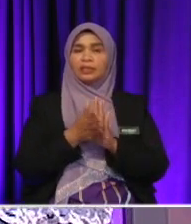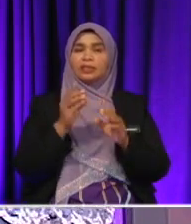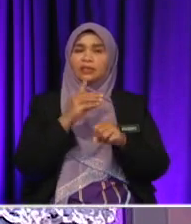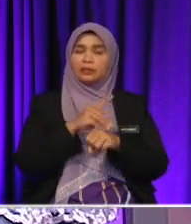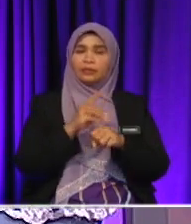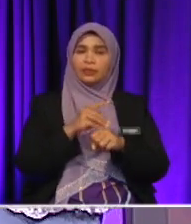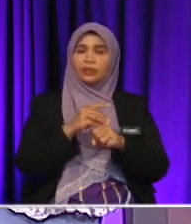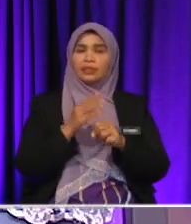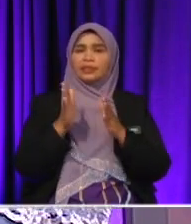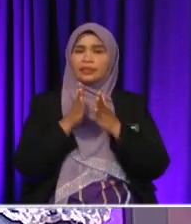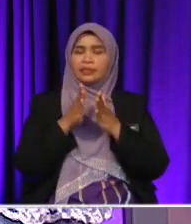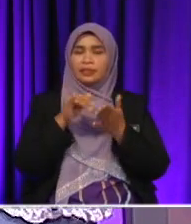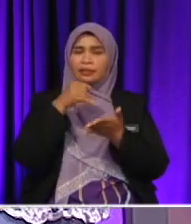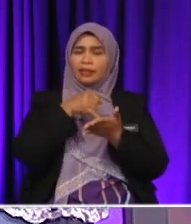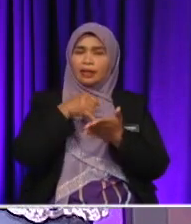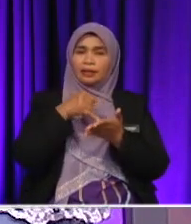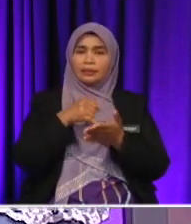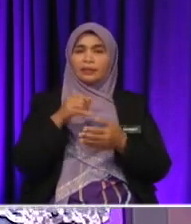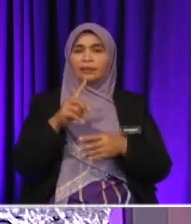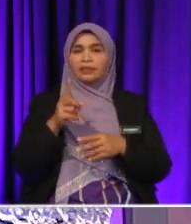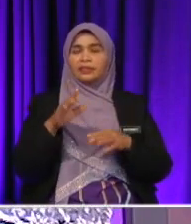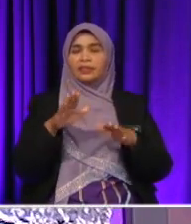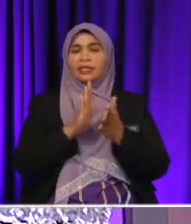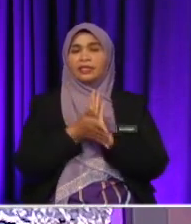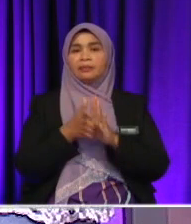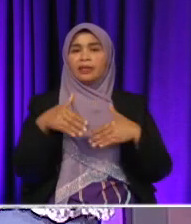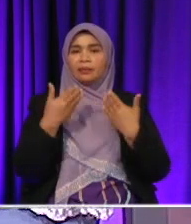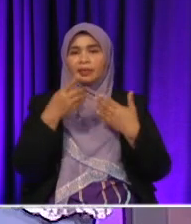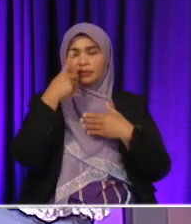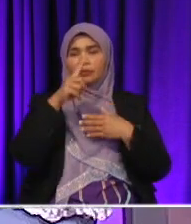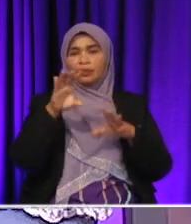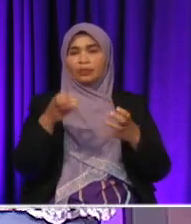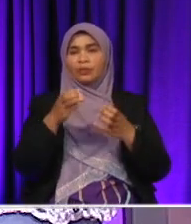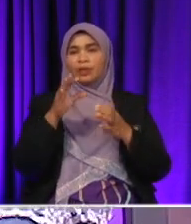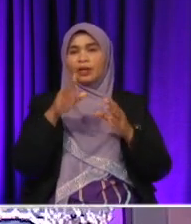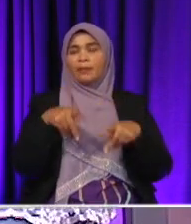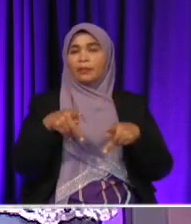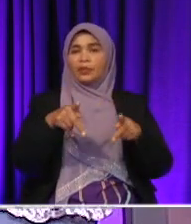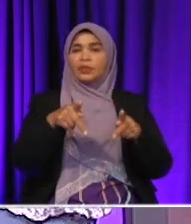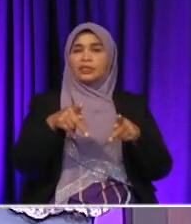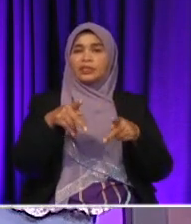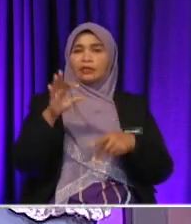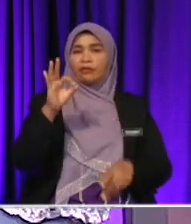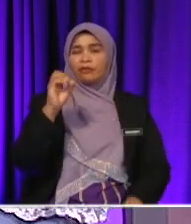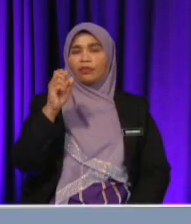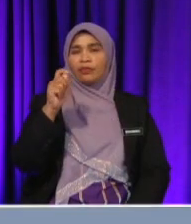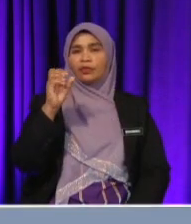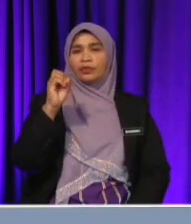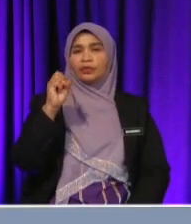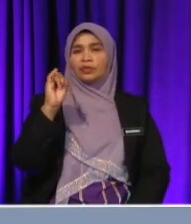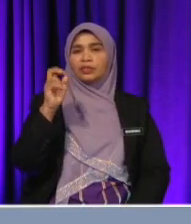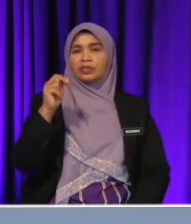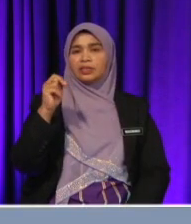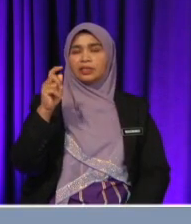Jadi macam mana sebenarnya tidak melakukan proses fotosintesis sebab itulah batang pokok itu boleh melakukan